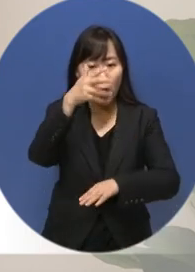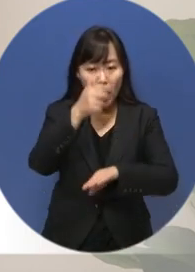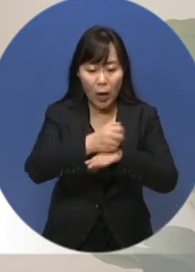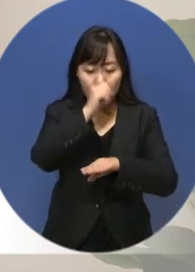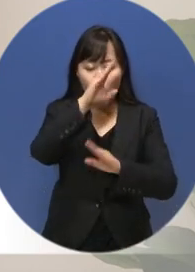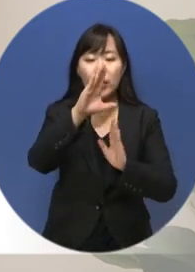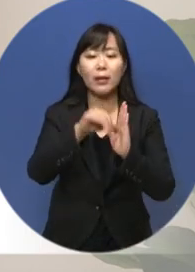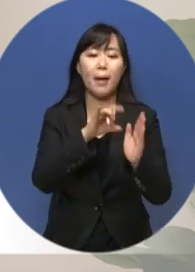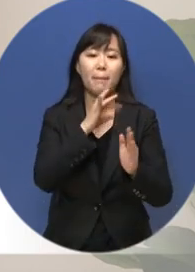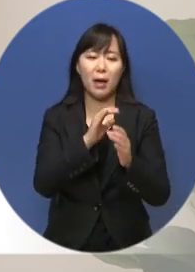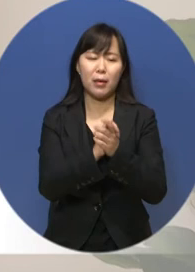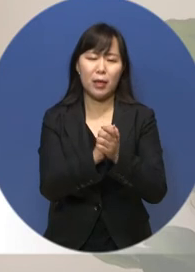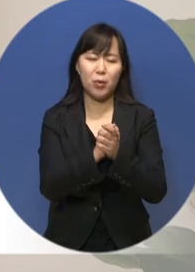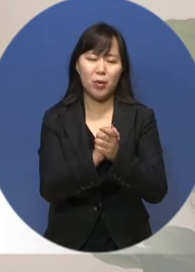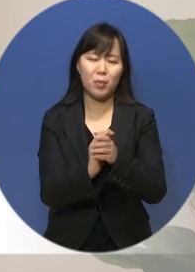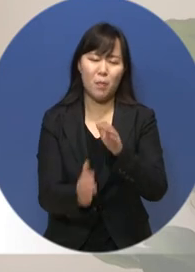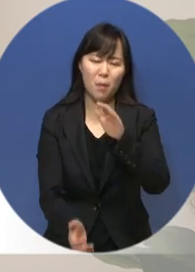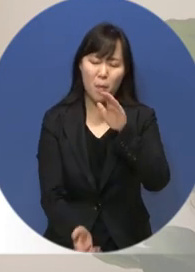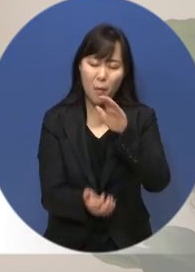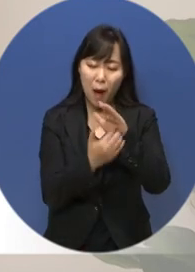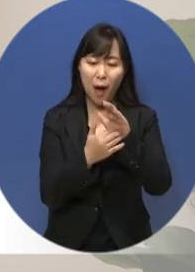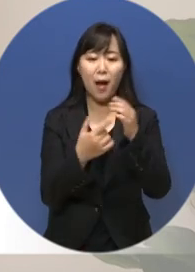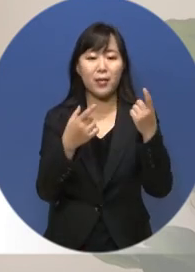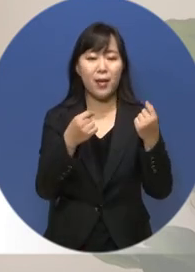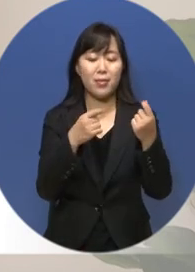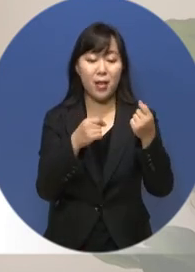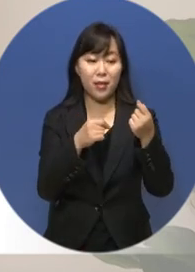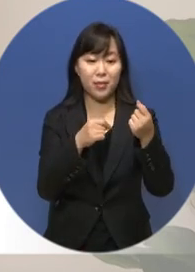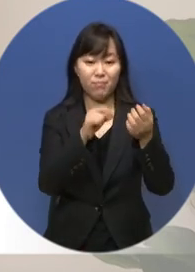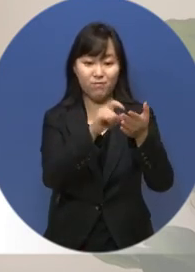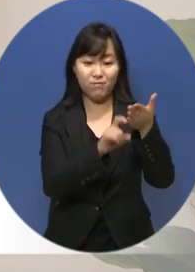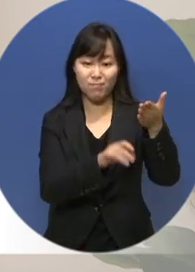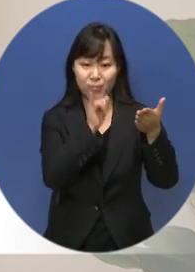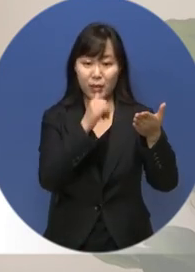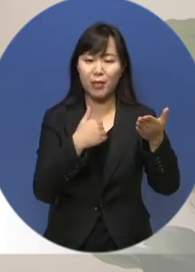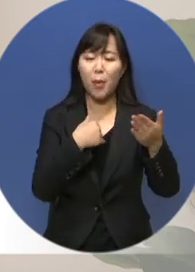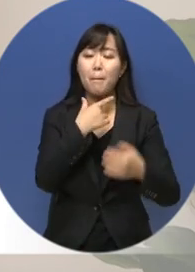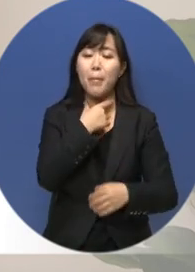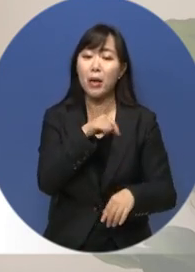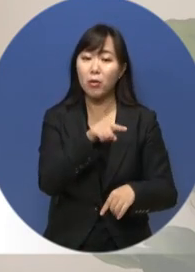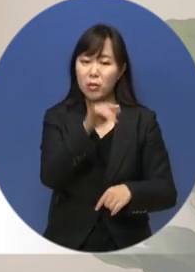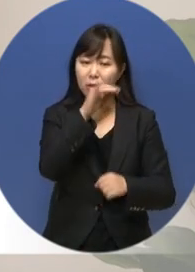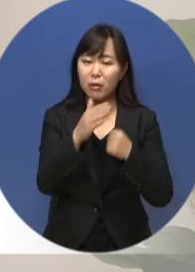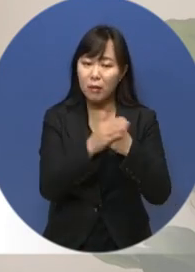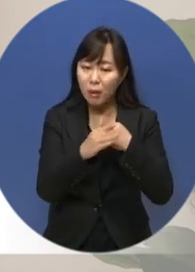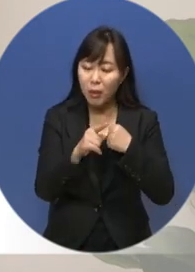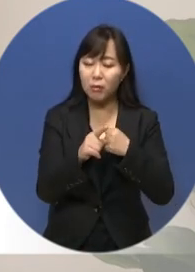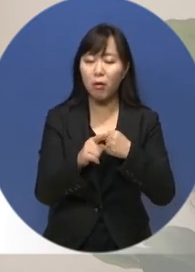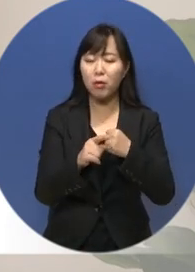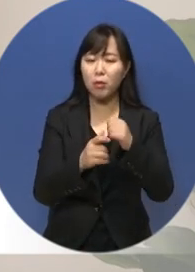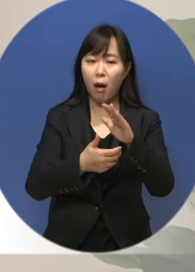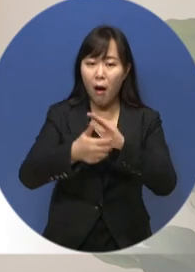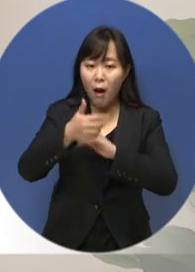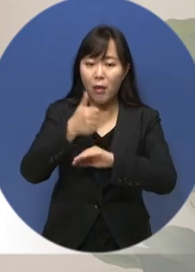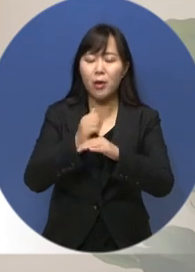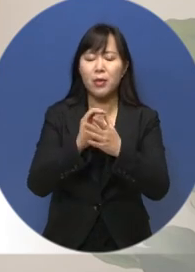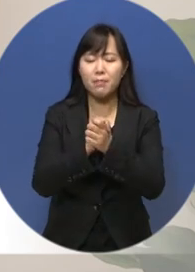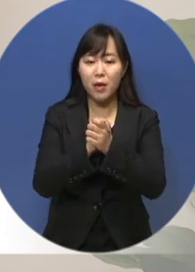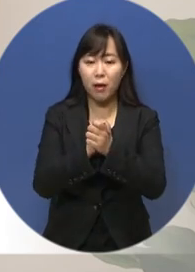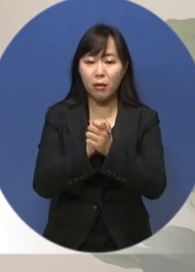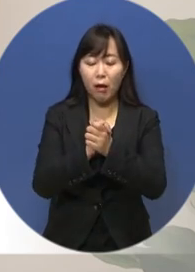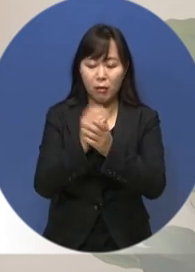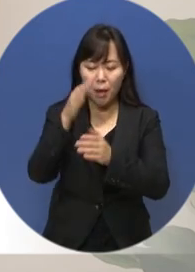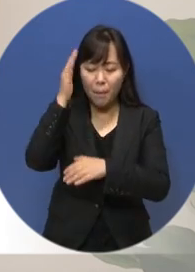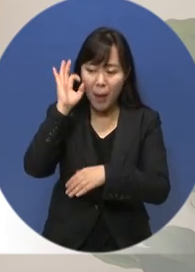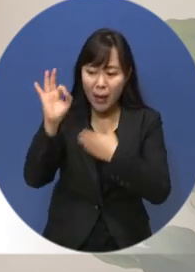좋을 때만 기도를 성취하게 한다는 구절이 있습니다. 내가 바라는 일이 있어 그 성취를 위해 기도하여도